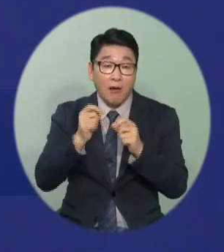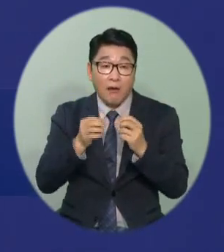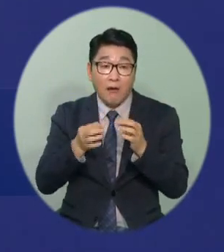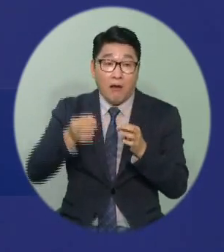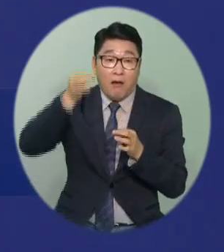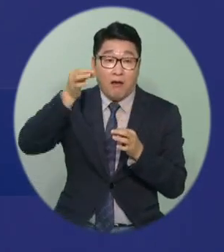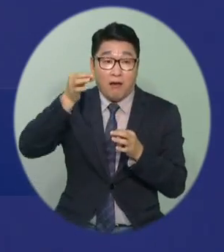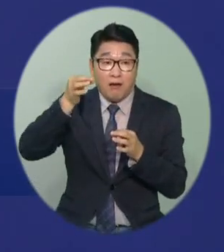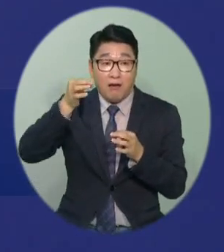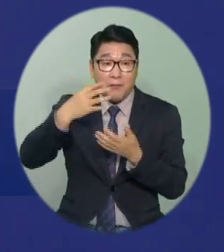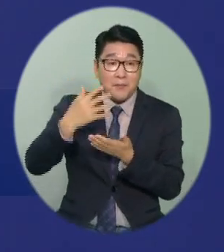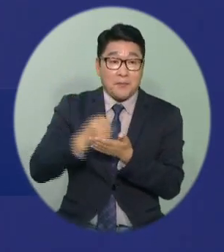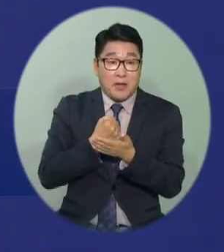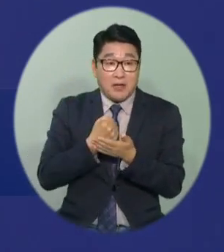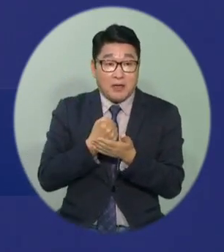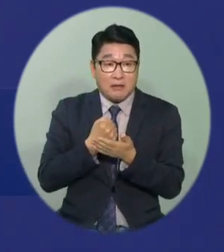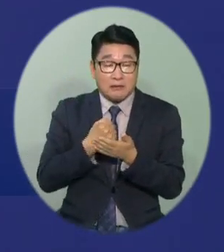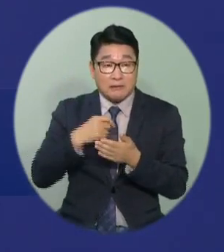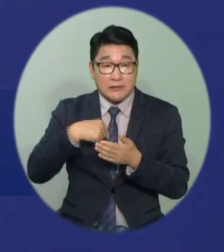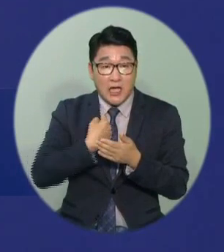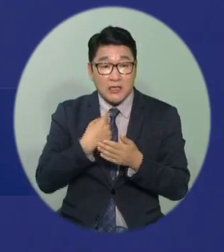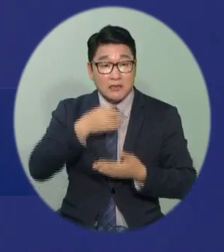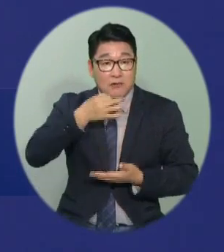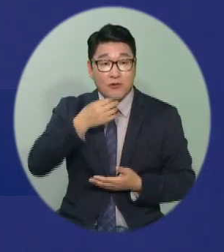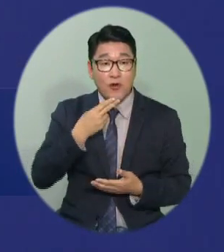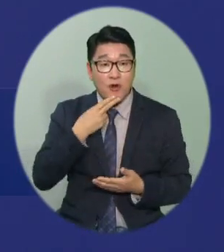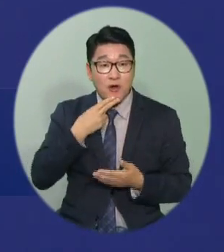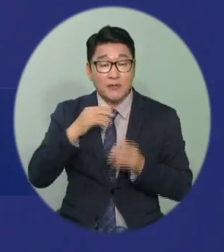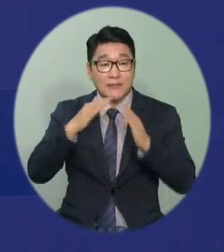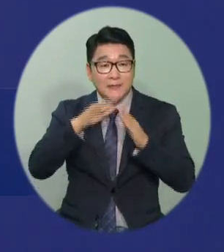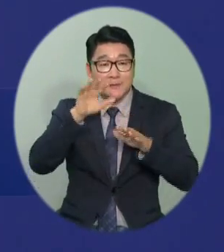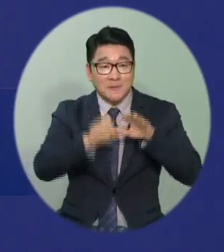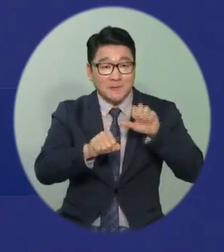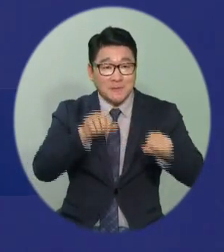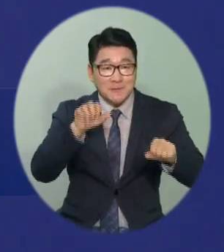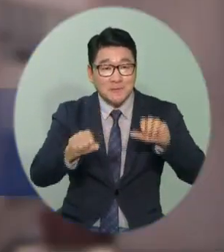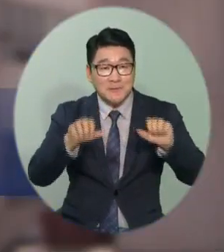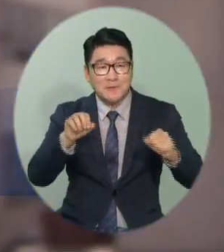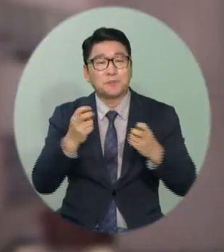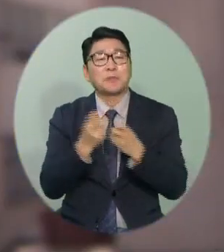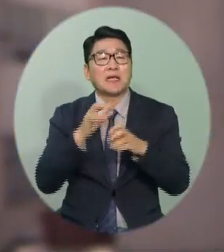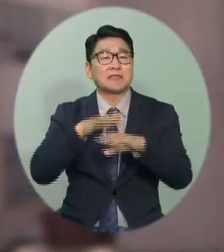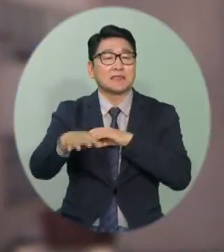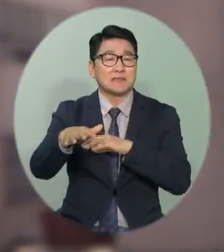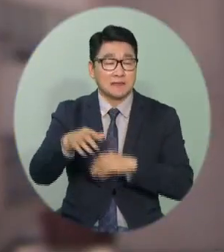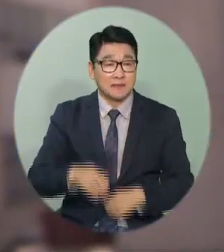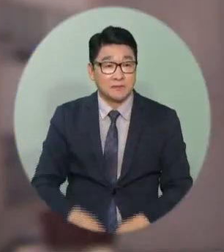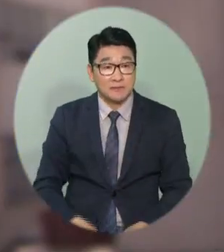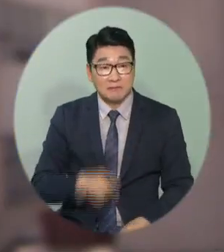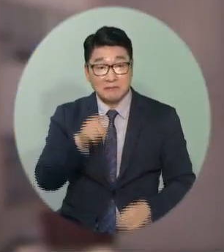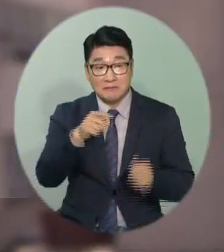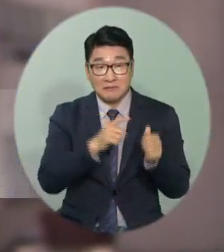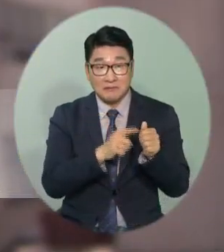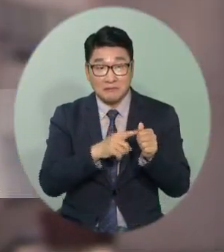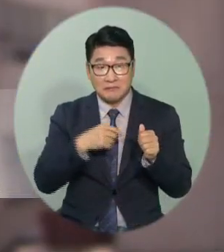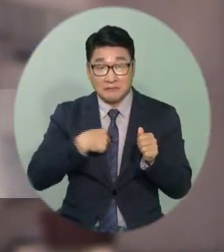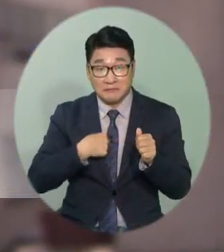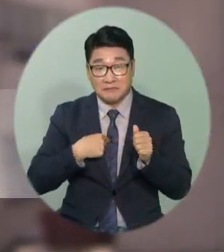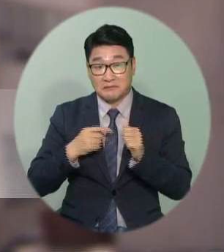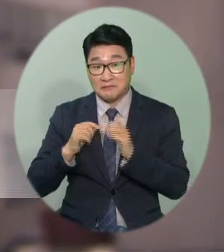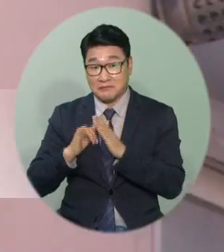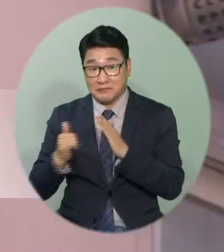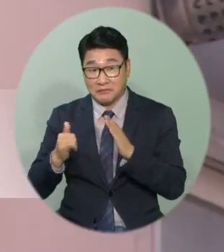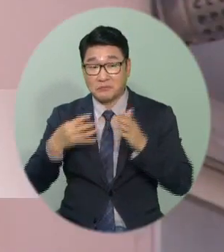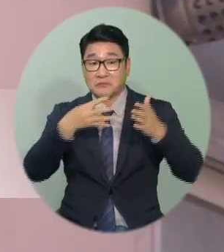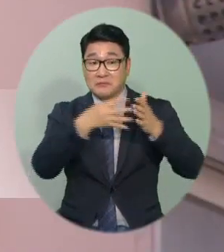높게 받고 자기 자금 없이 주택수를 늘려 나갔던 수법을 사용이 남성은 자신과 가족 그리고